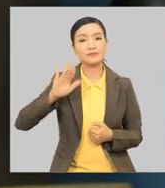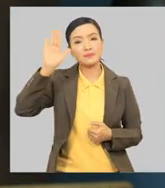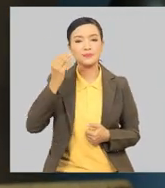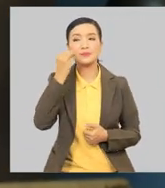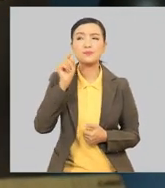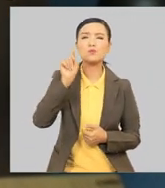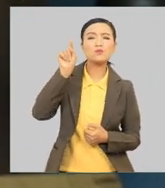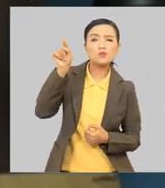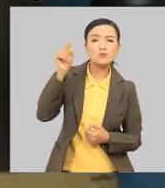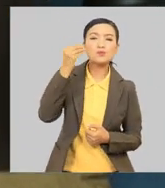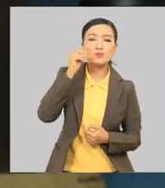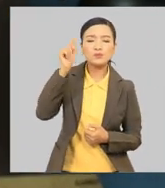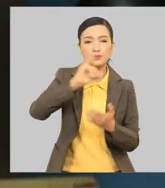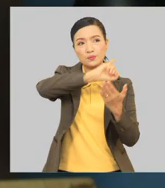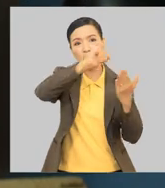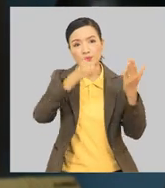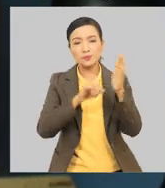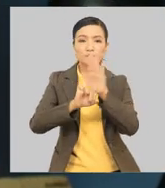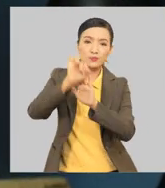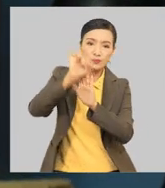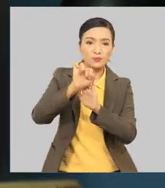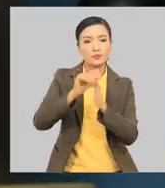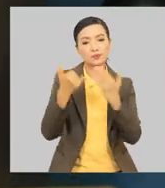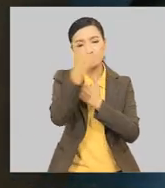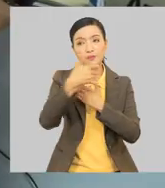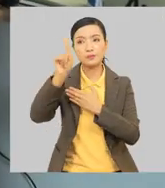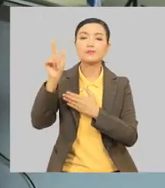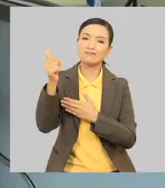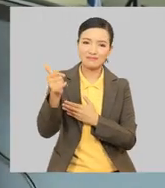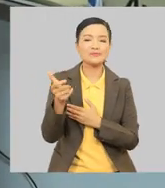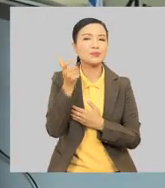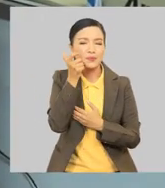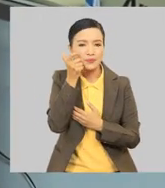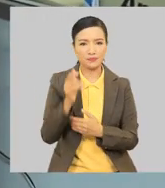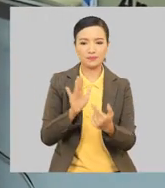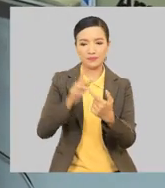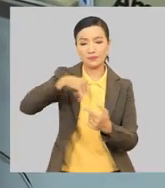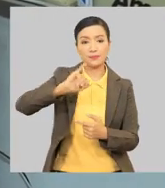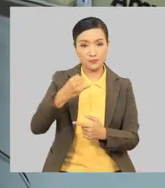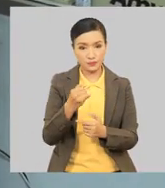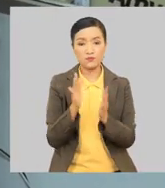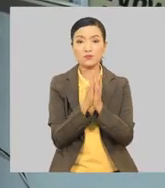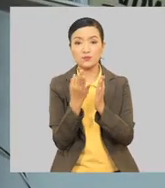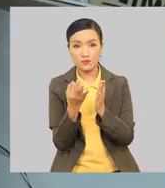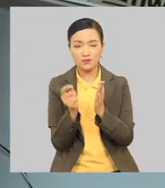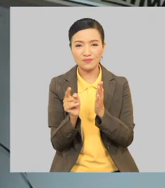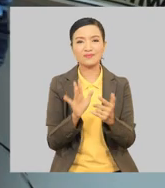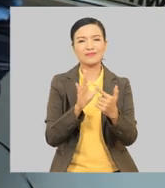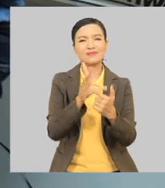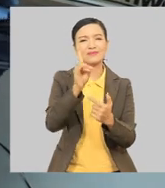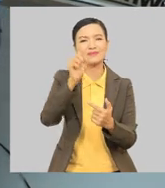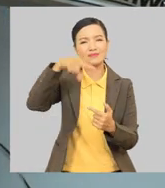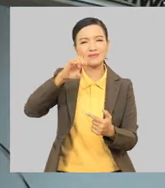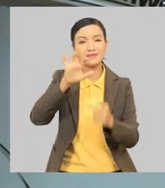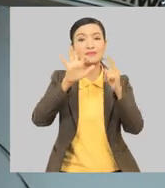กจากทางบ้านอาจจะอยู่ต่างจังหวัดอยู่เชียงใหม่อยู่ต่างประเทศอะไรเงี้ยครับแล้วก็จะมีเพจ Facebook Daisy Thailand Project